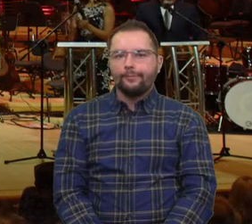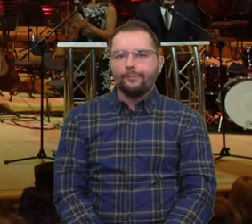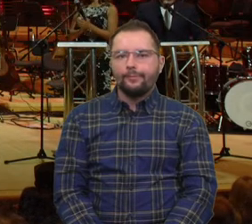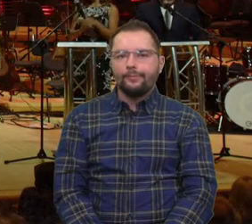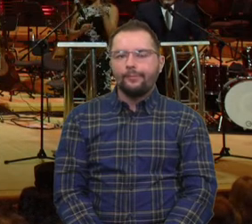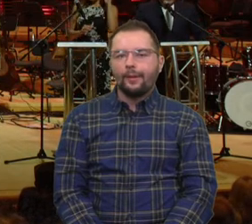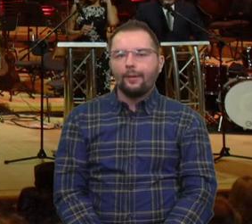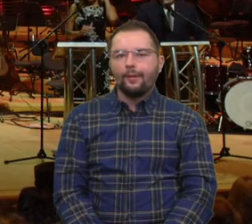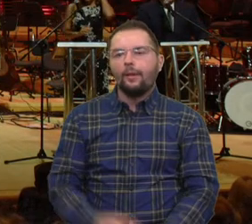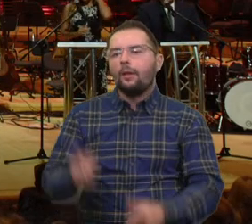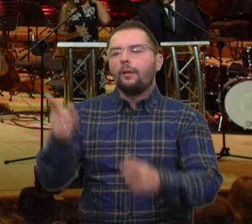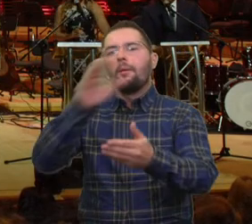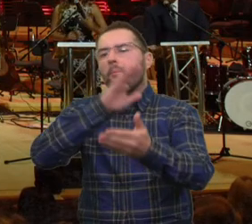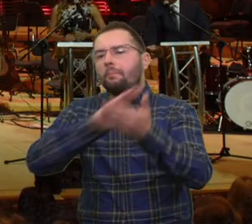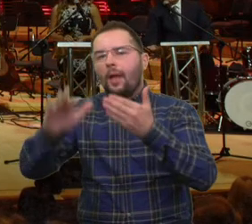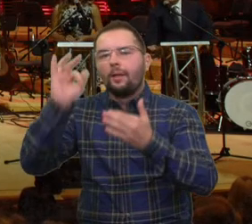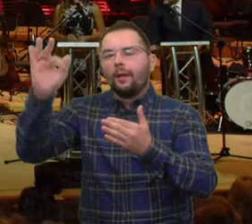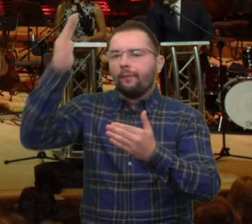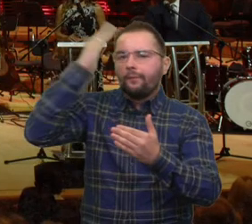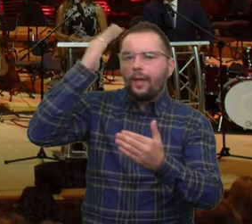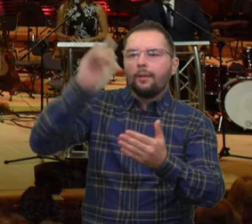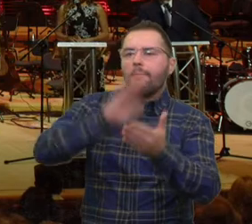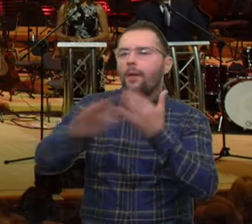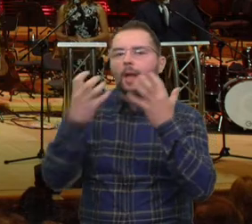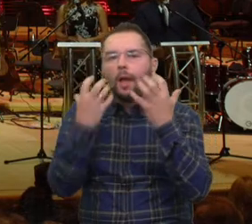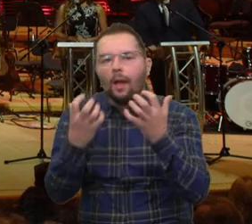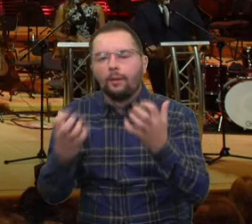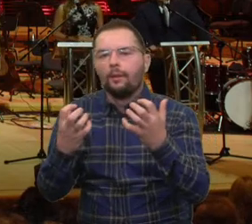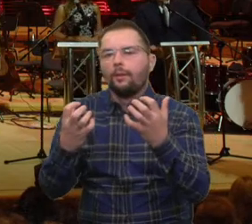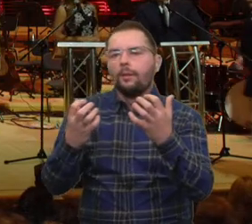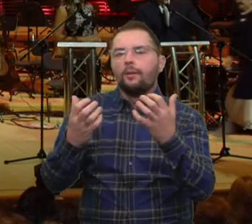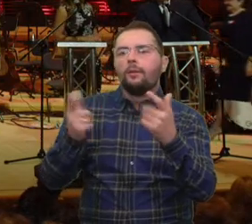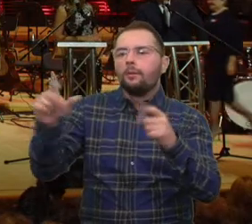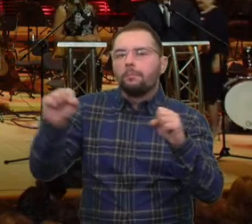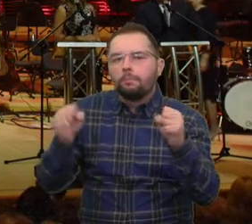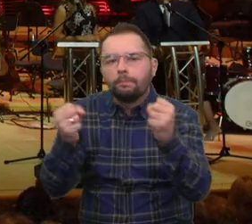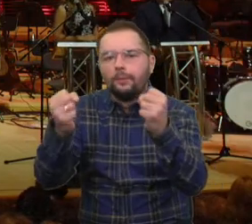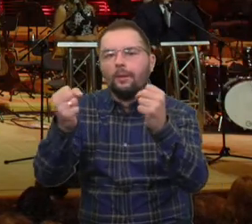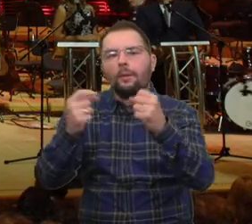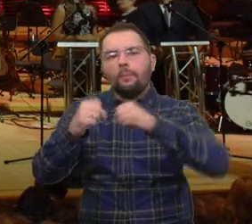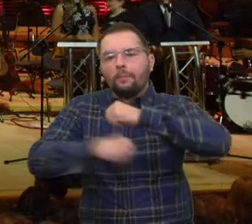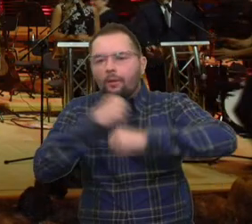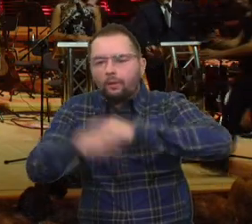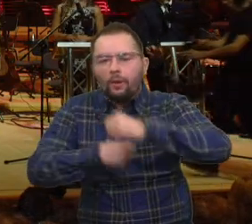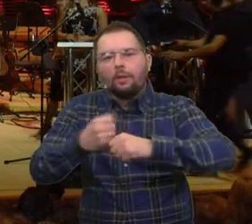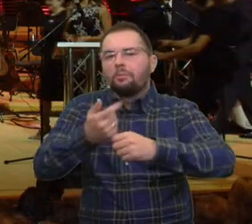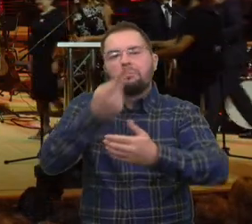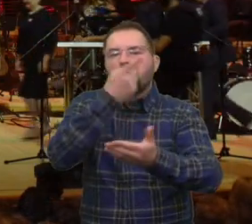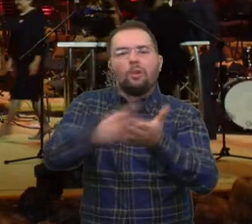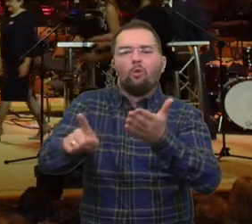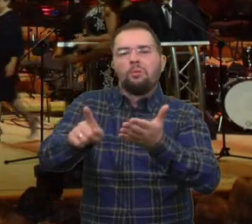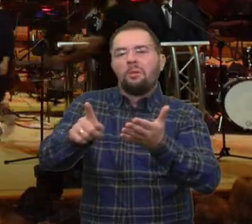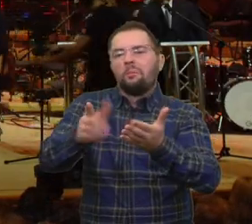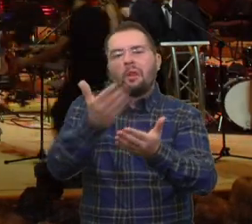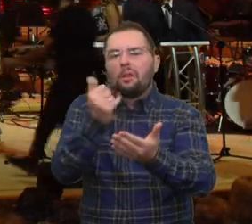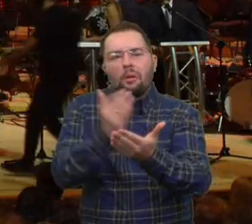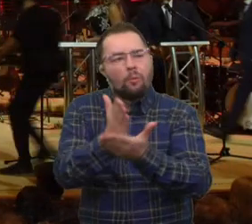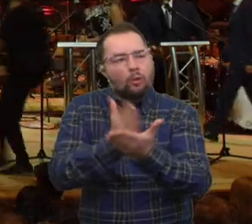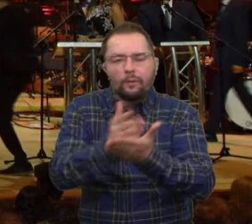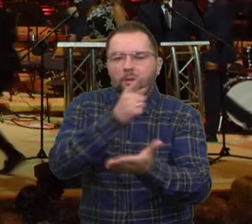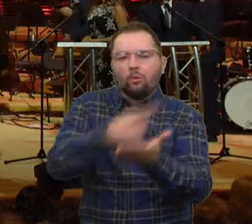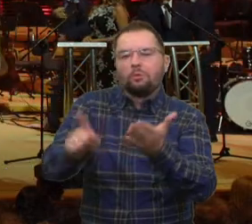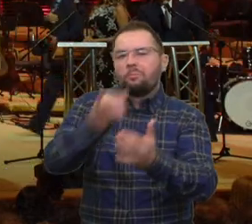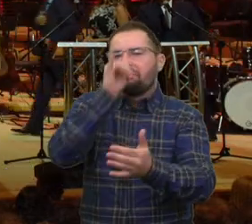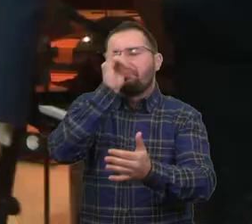Bez tej wiedzy, bez tej chęci, bez tego zaangażowania, bez tej pracowitości, to by się po prostu nie udało. Ta reforma